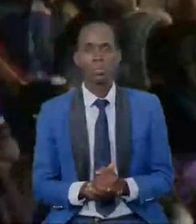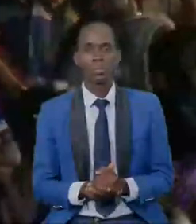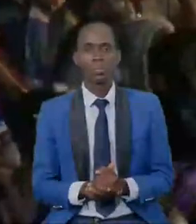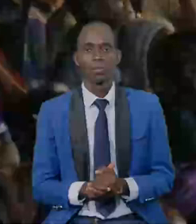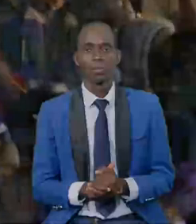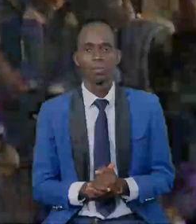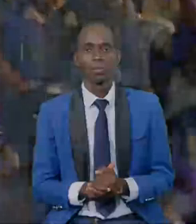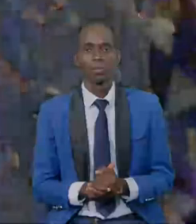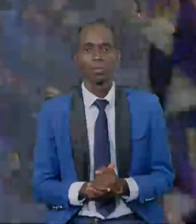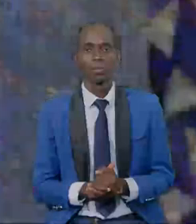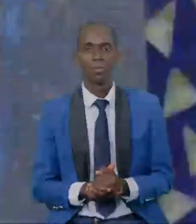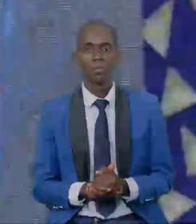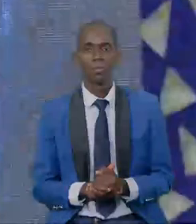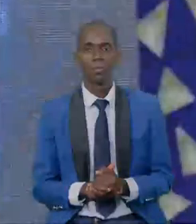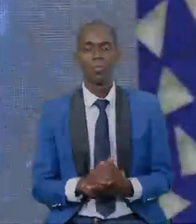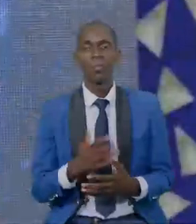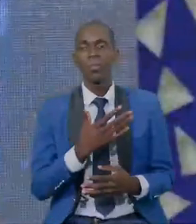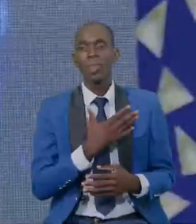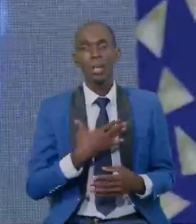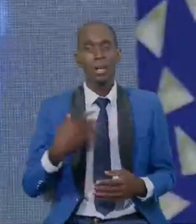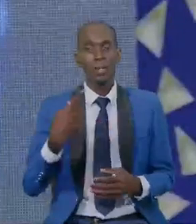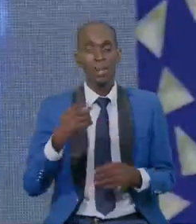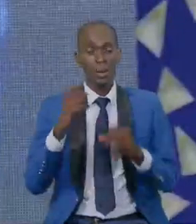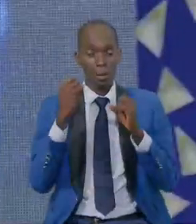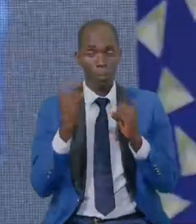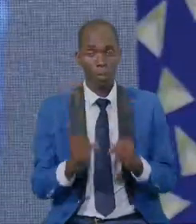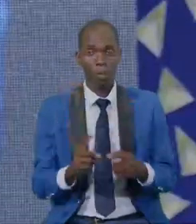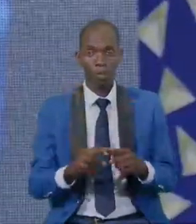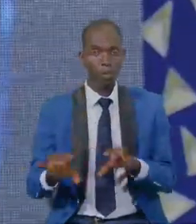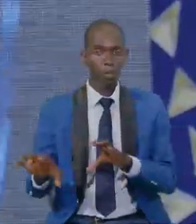doit vous arriver dans le cœur, dans l'âme, dans votre esprit.